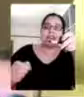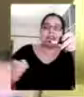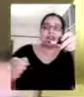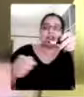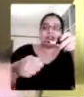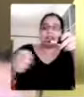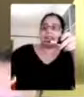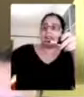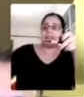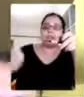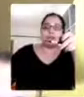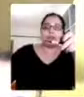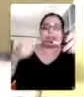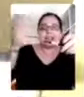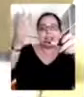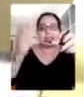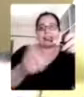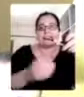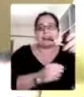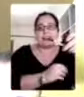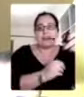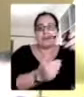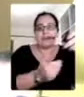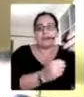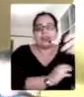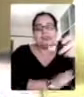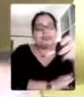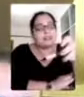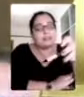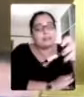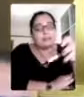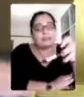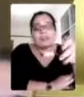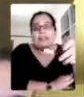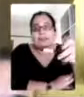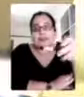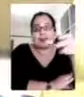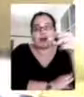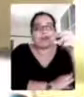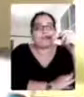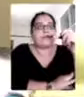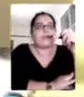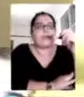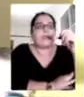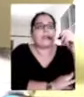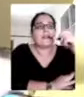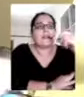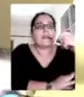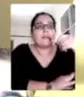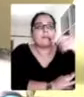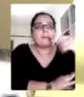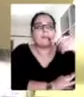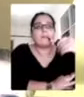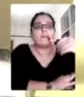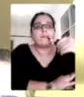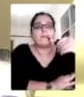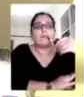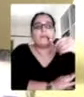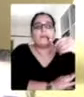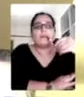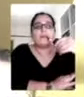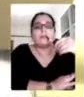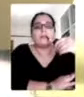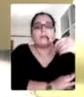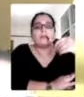mum alevi olsa kibriti tutup yaksam rahat edeceğim ama kibrit de kullanan görmüyorum ben. Ya bir dönem ben evde sırf kibrit